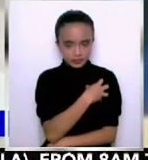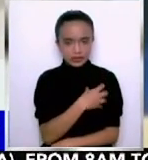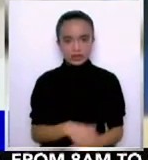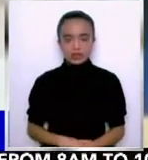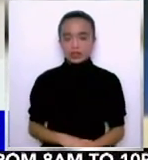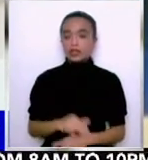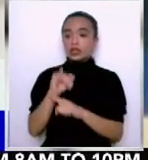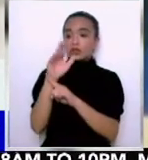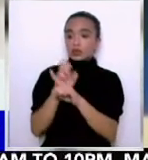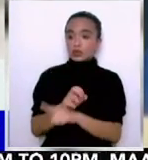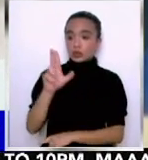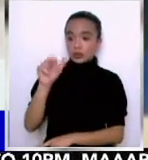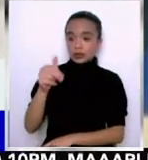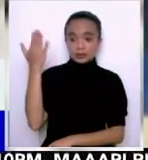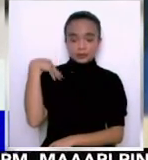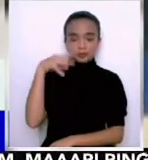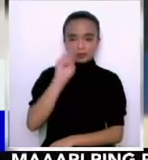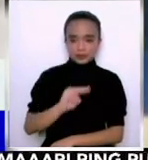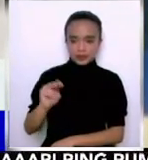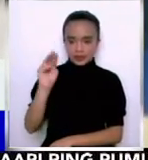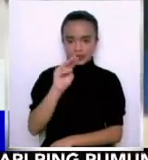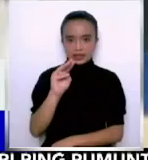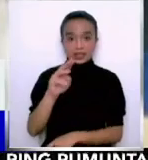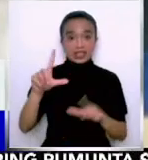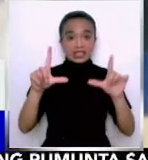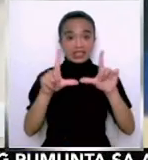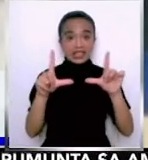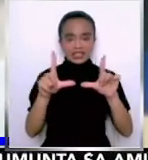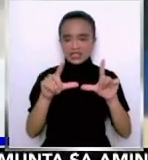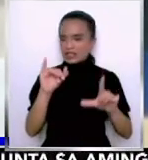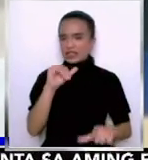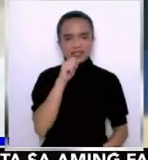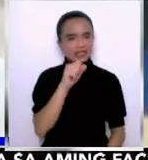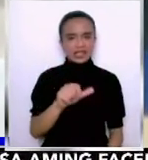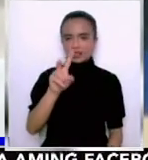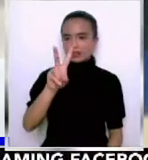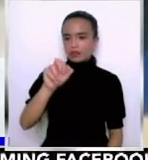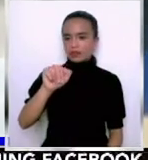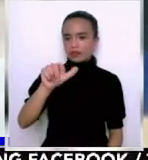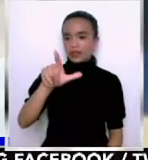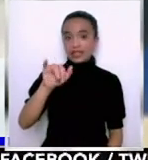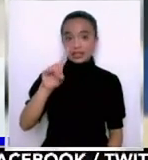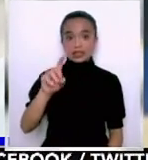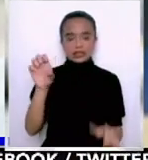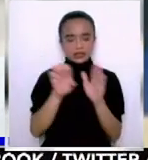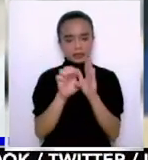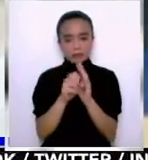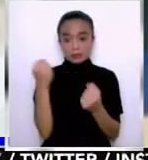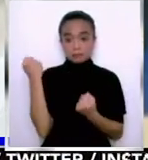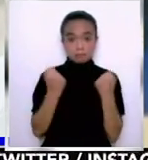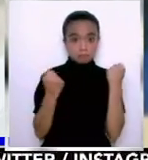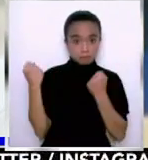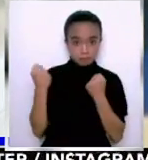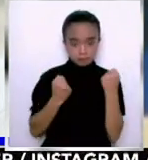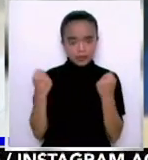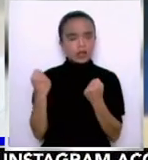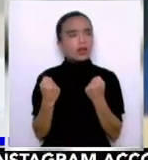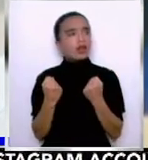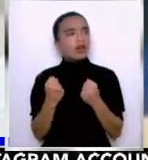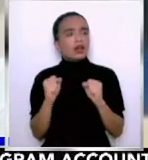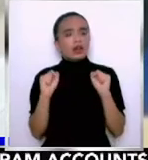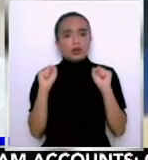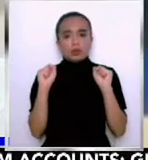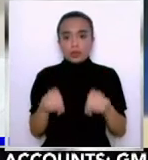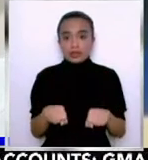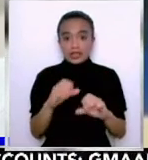nung Lunes, invalid na po yung license niya. Then pag nag-drive po siya ng sasakyan, maaari po yung ang sasakyan